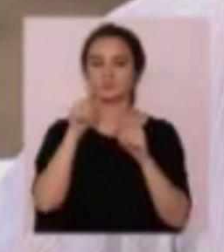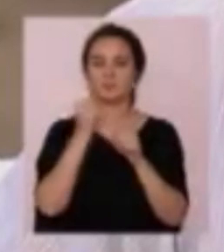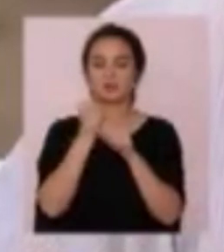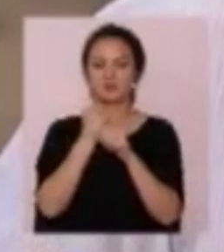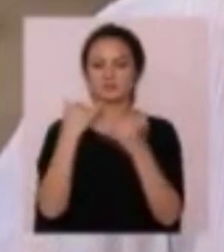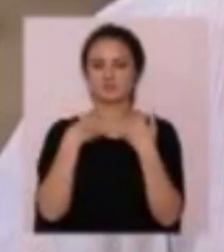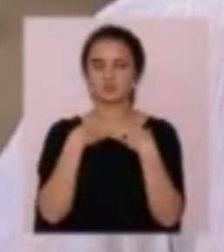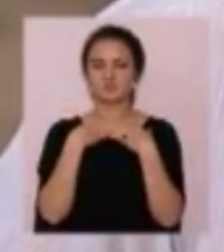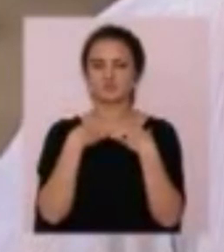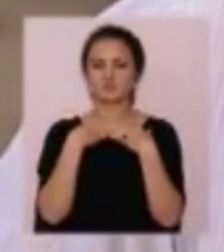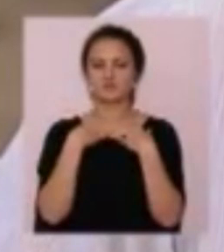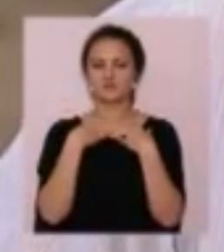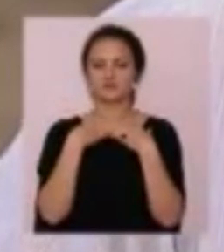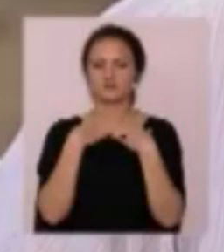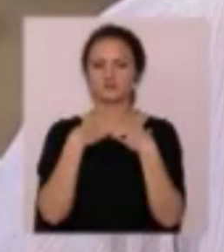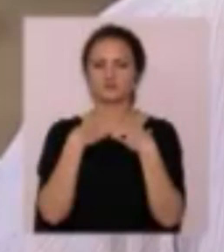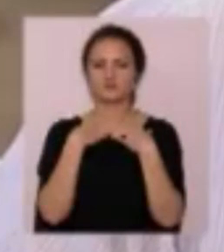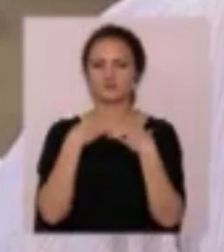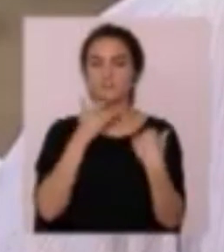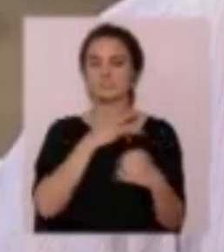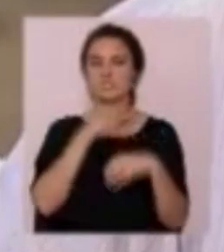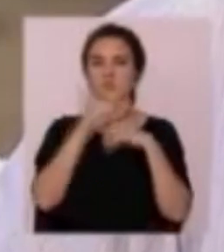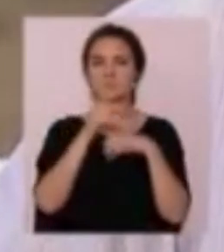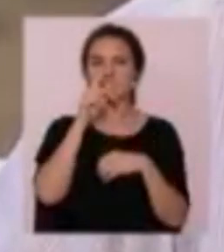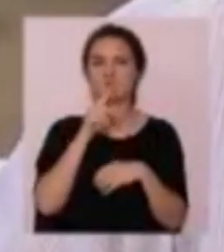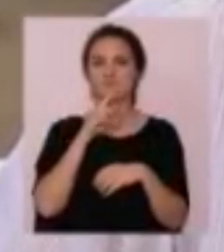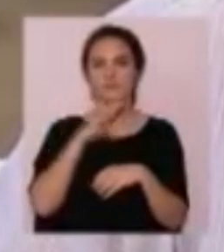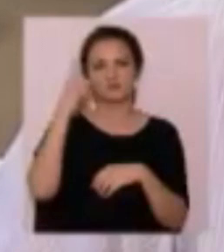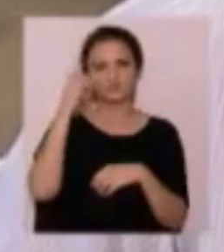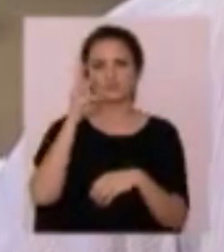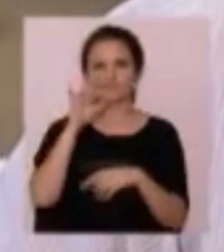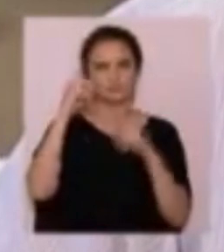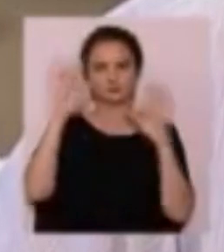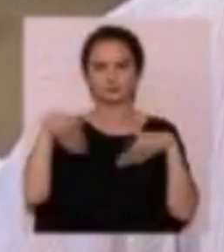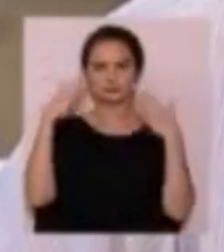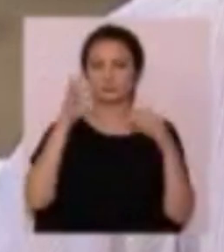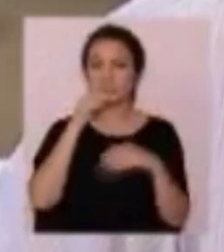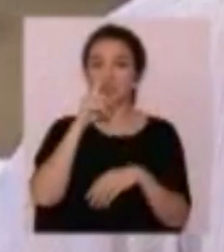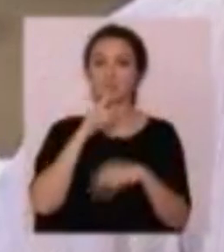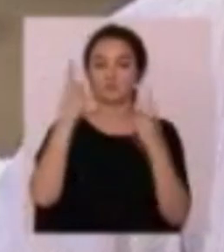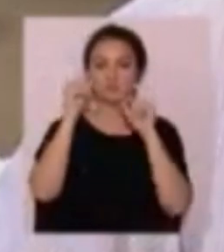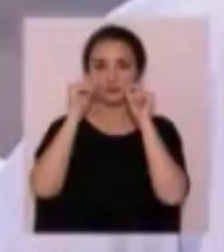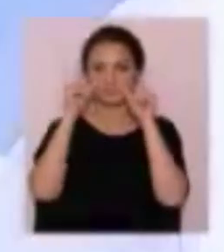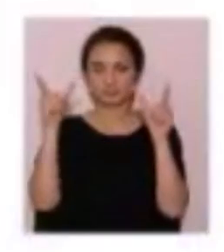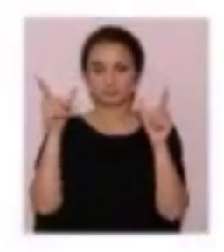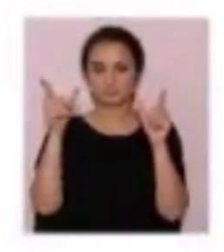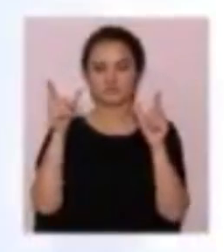გამიკეთეს. და მე დაახლოებით 1 თვე კომაში ვიყავი და 1 თვის მერე გონზე რომ მოვედი.